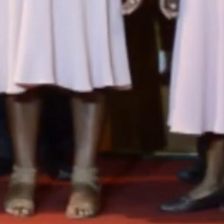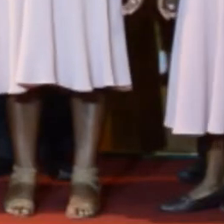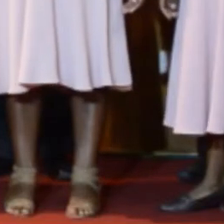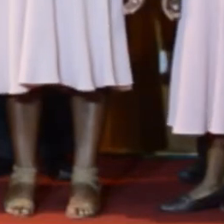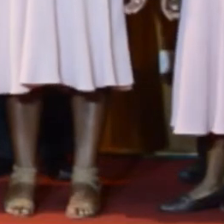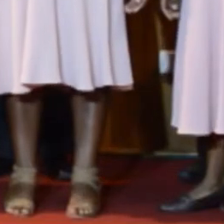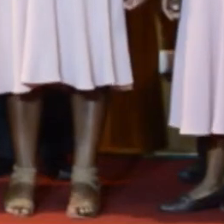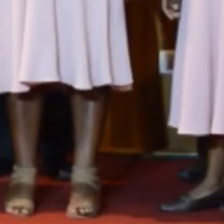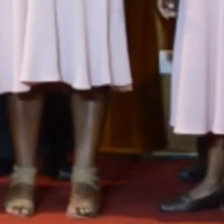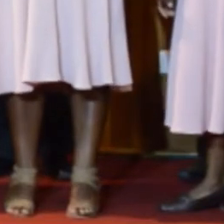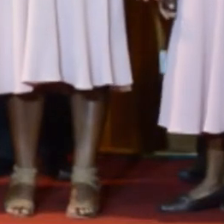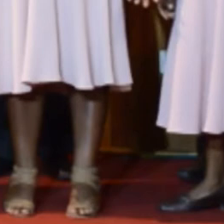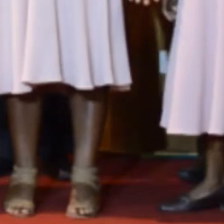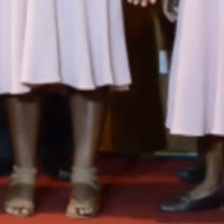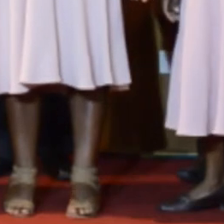tariro ye.